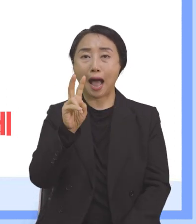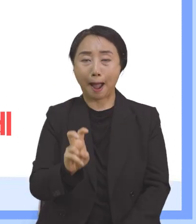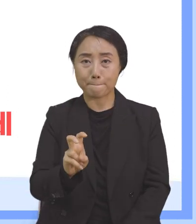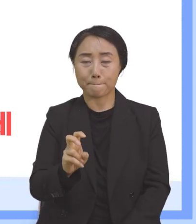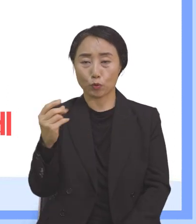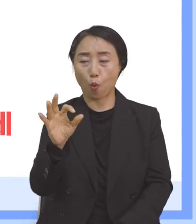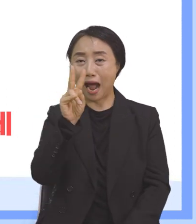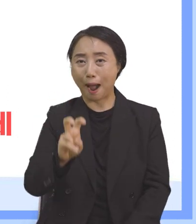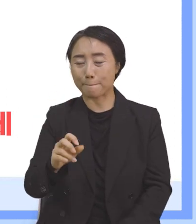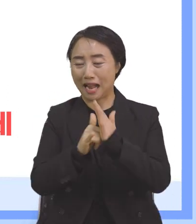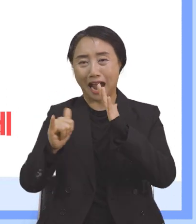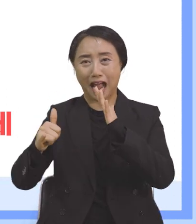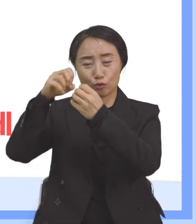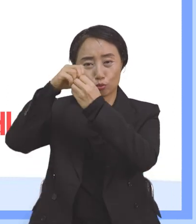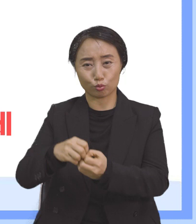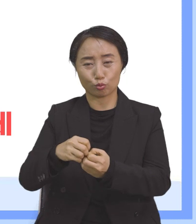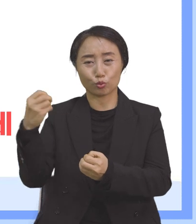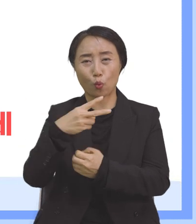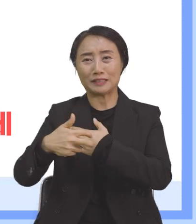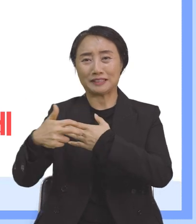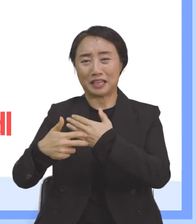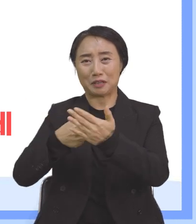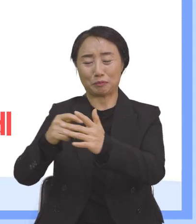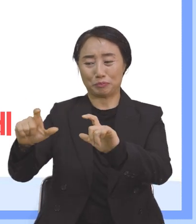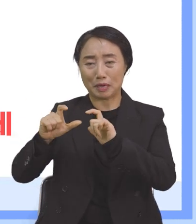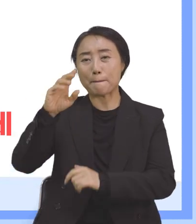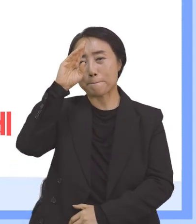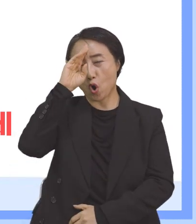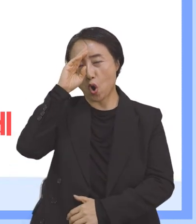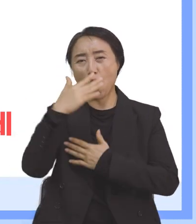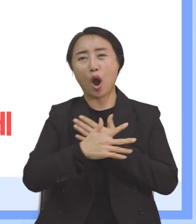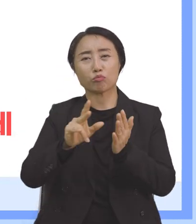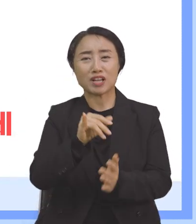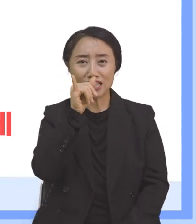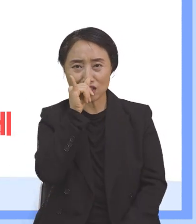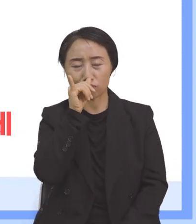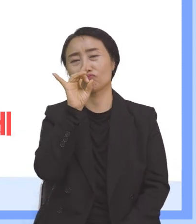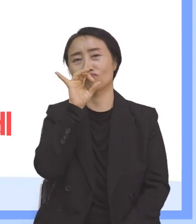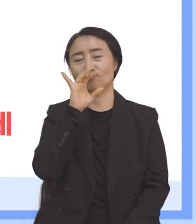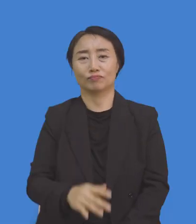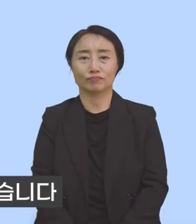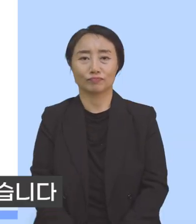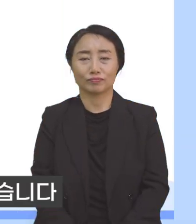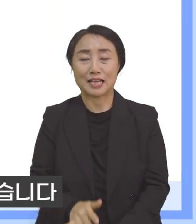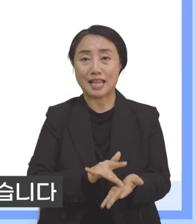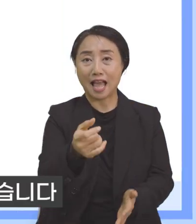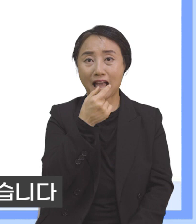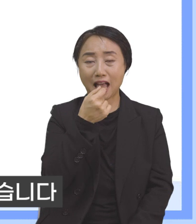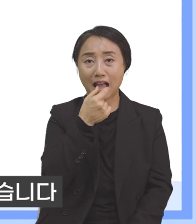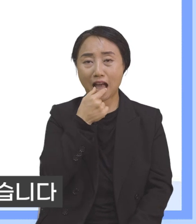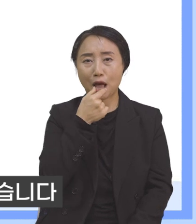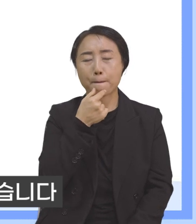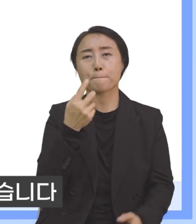암이나 암의 가족력 등 의사가 결정한 기타 건강 문제가 있는 경우입니다. 경구